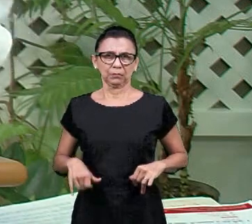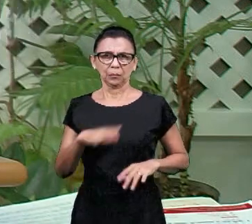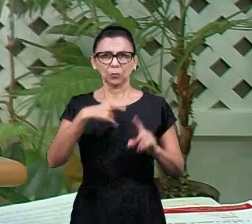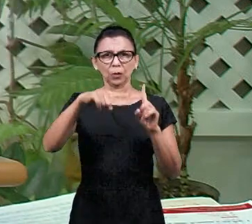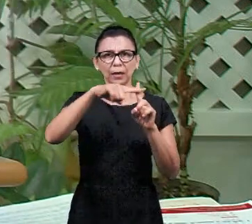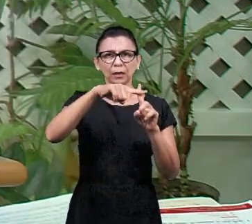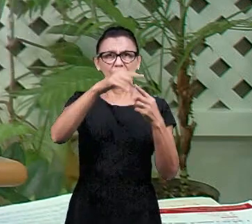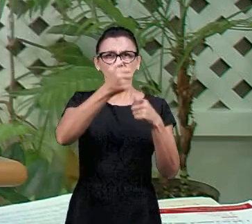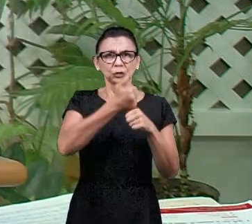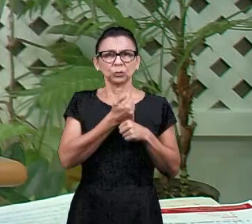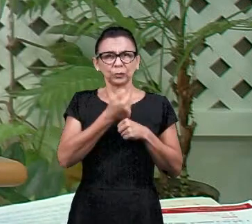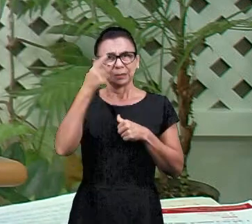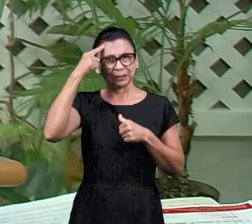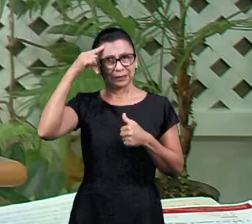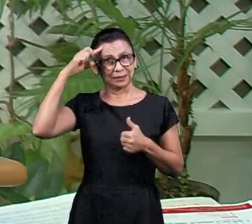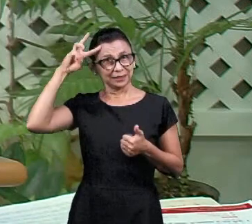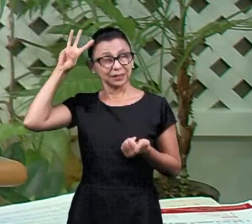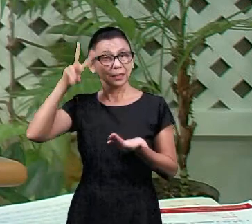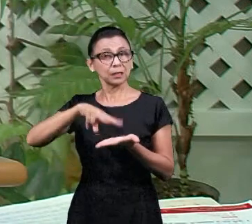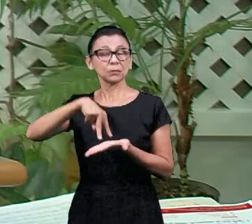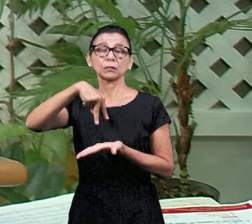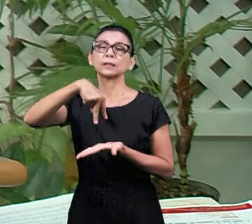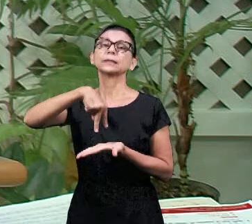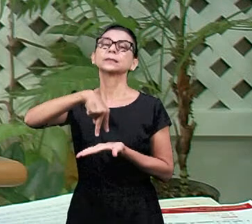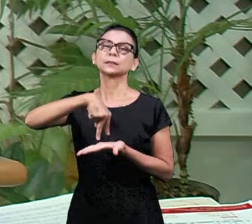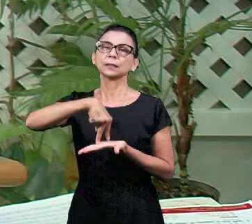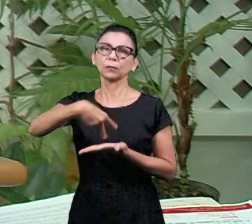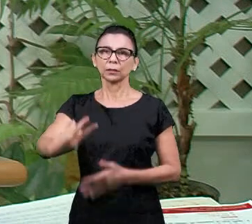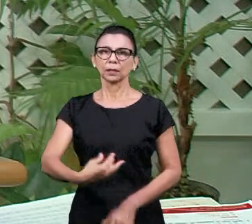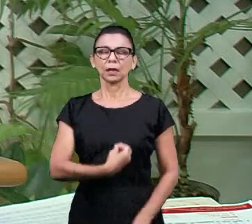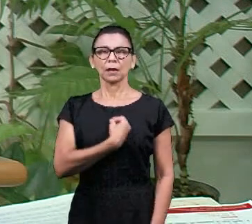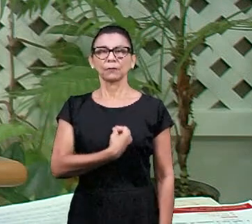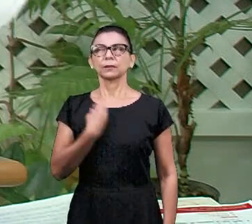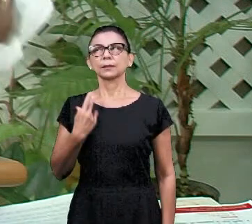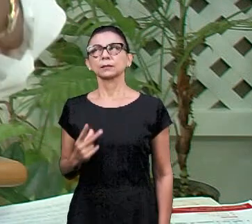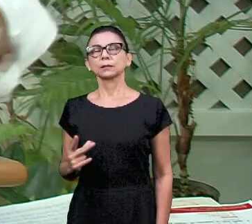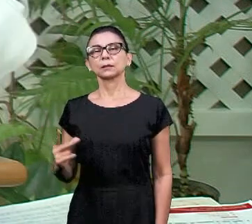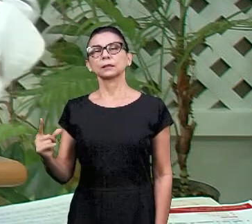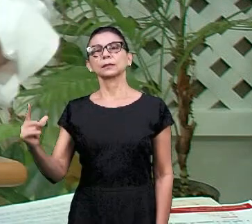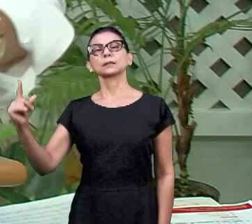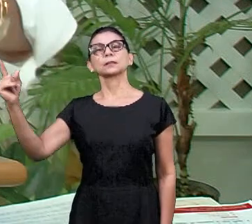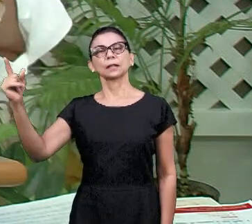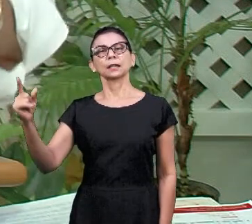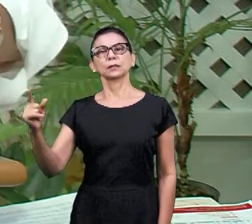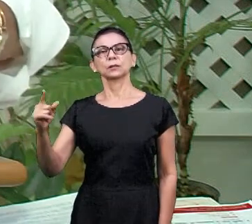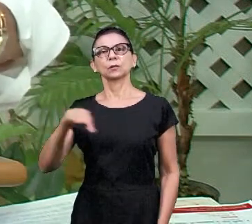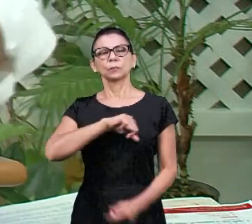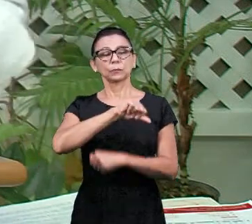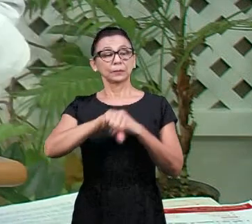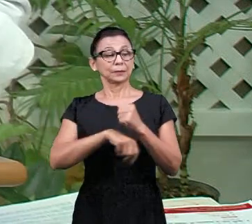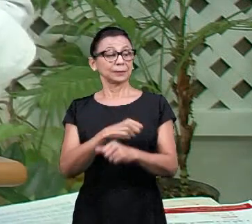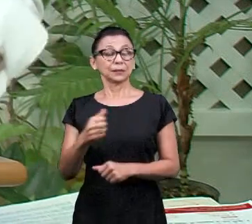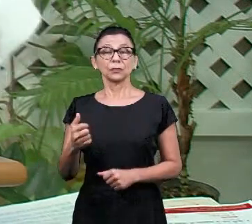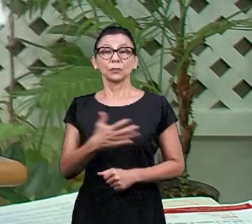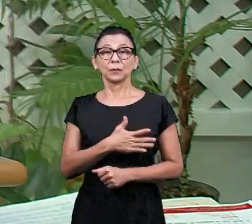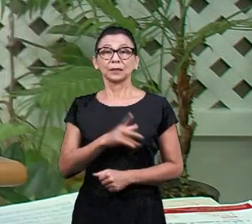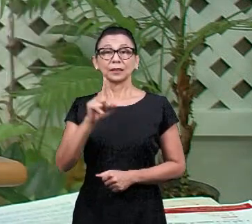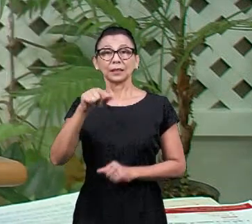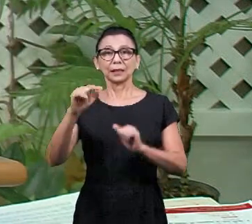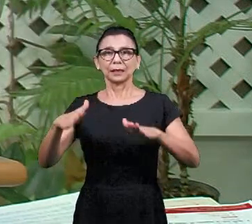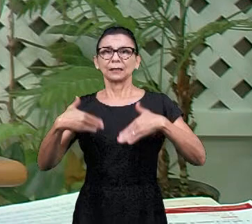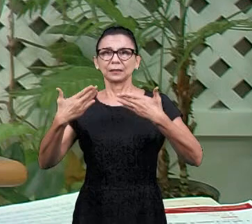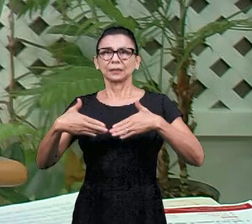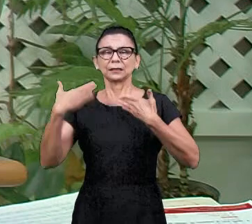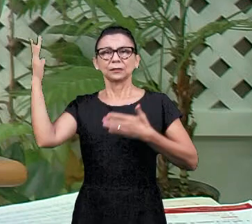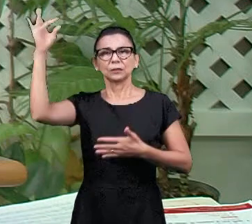c'est le vin, c'est dans sa sainte scène, le vin qui est la vie éternelle, qui est la nouvelle vie, la joie du